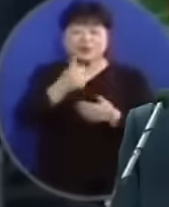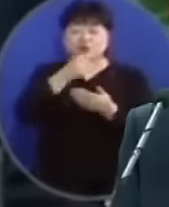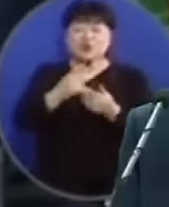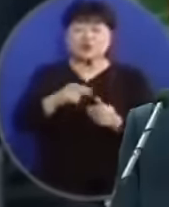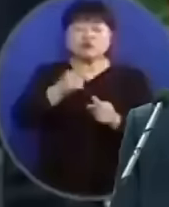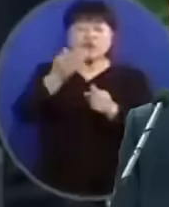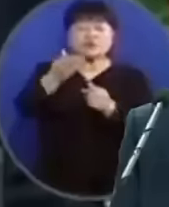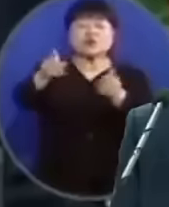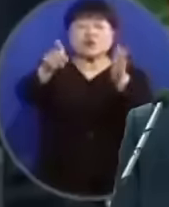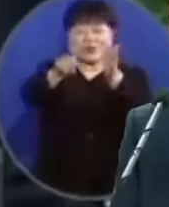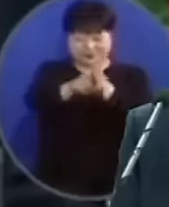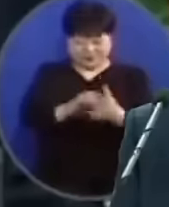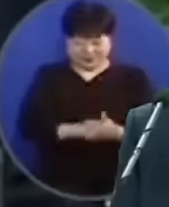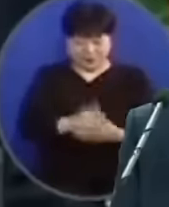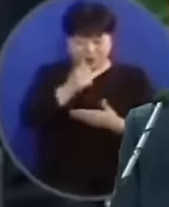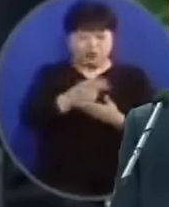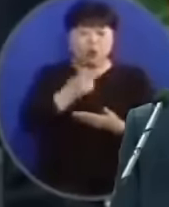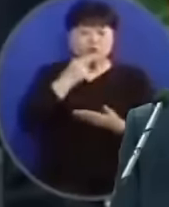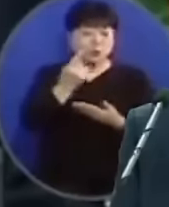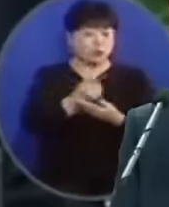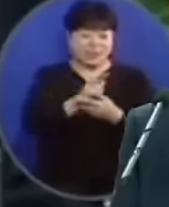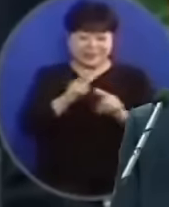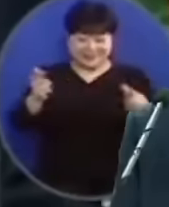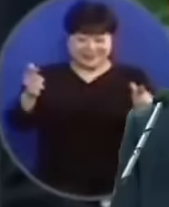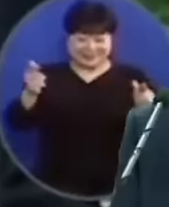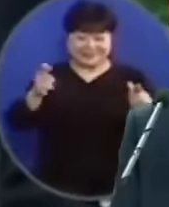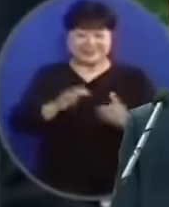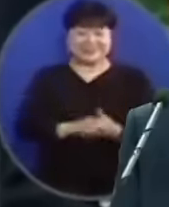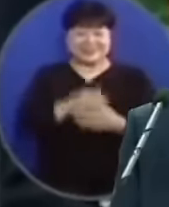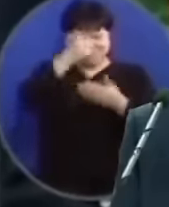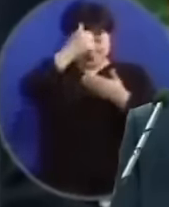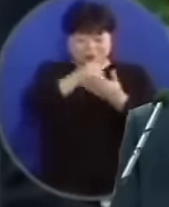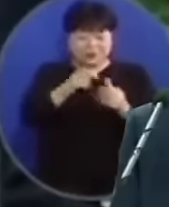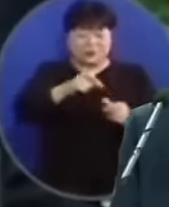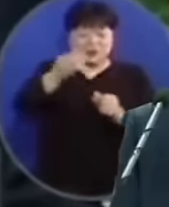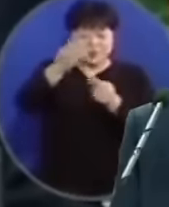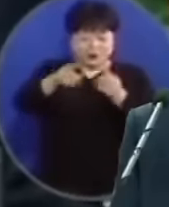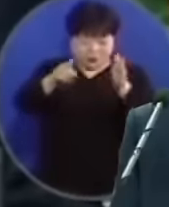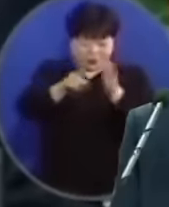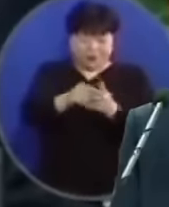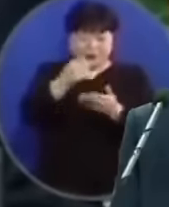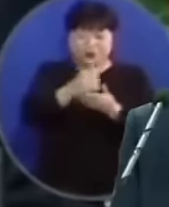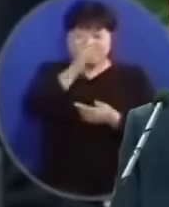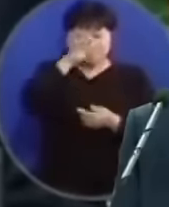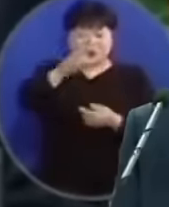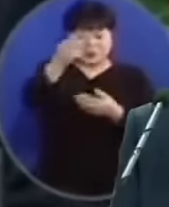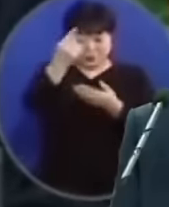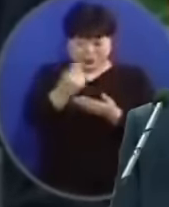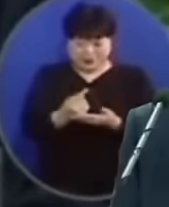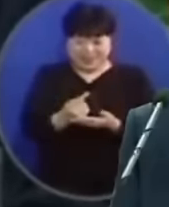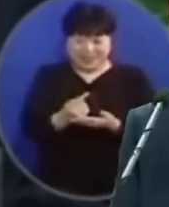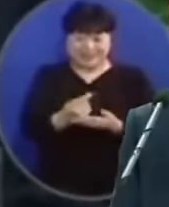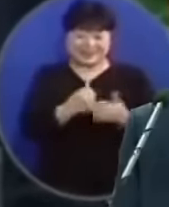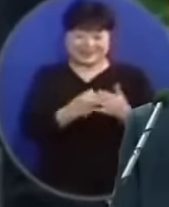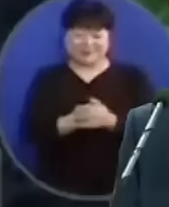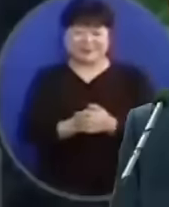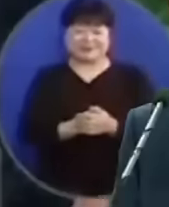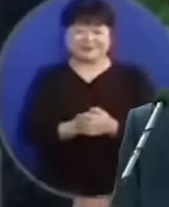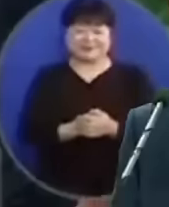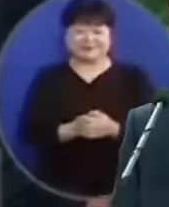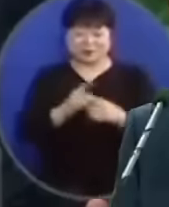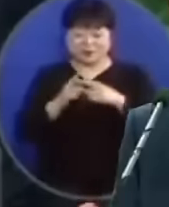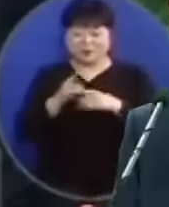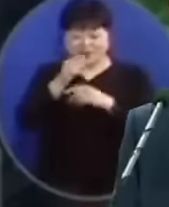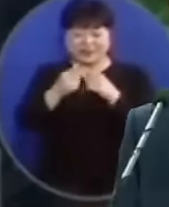죄인을 구원하시는 하나님이기 때문에 죄가 없는데 왜 와요? 죄인을 구원하려면 죄 있는데 와야지요. 그러므로